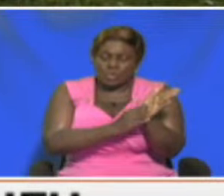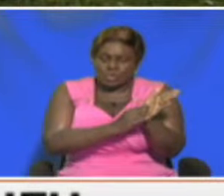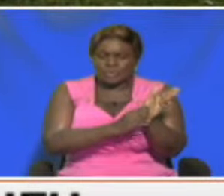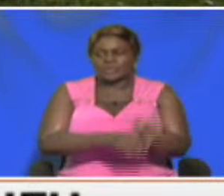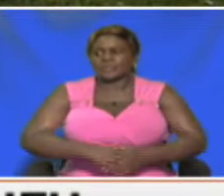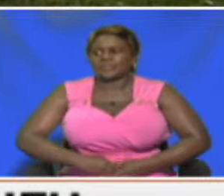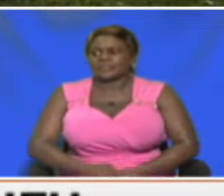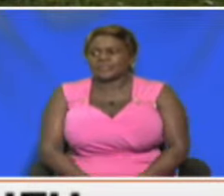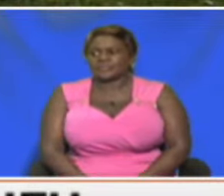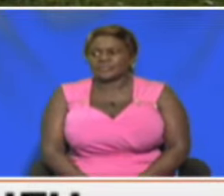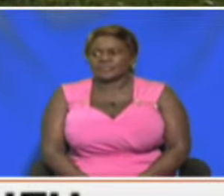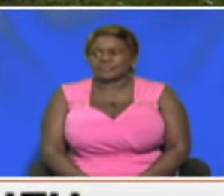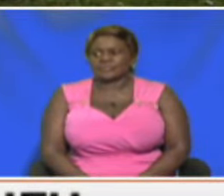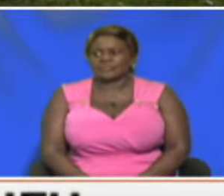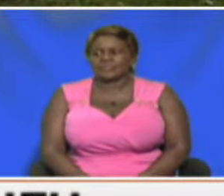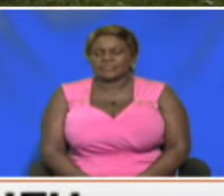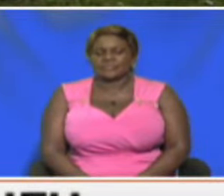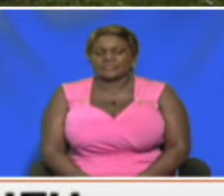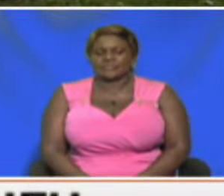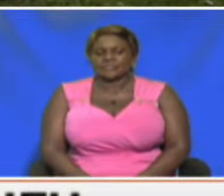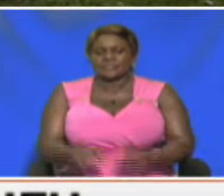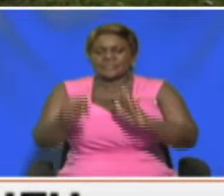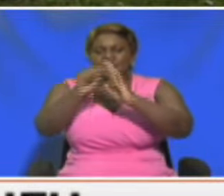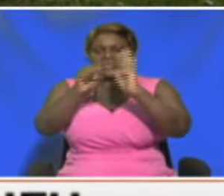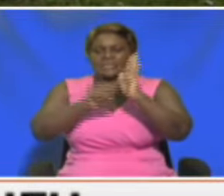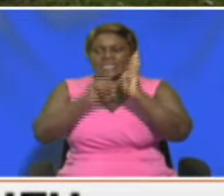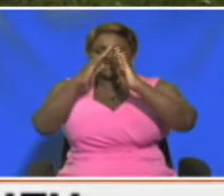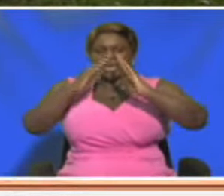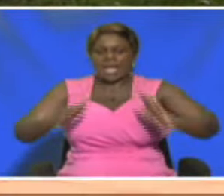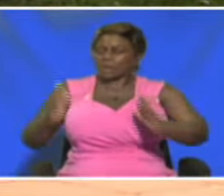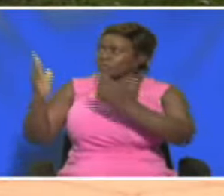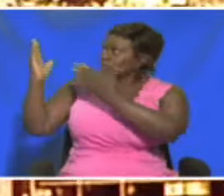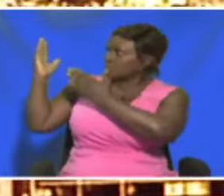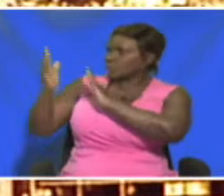Daniel Kariuki, KTN News, katika ikulu ya Nairobi. Kati hayo